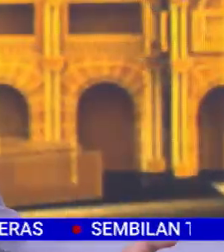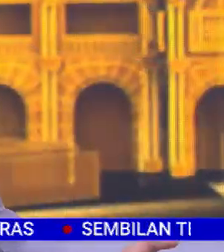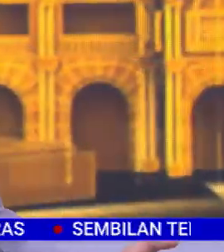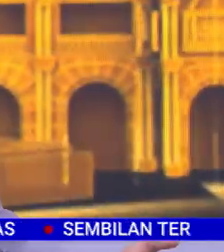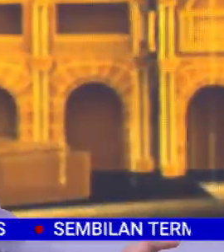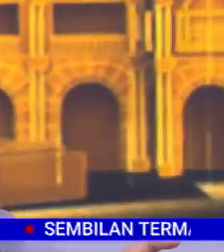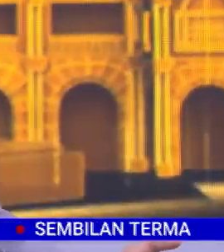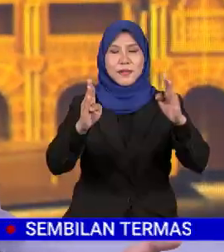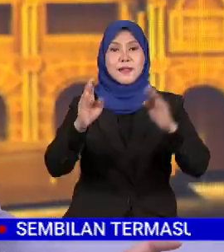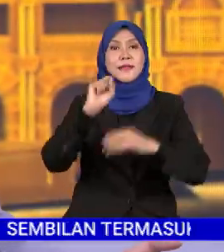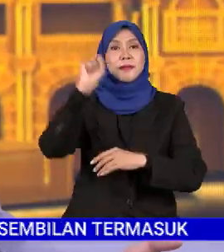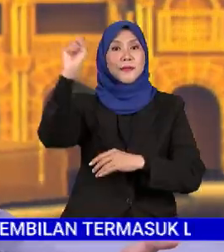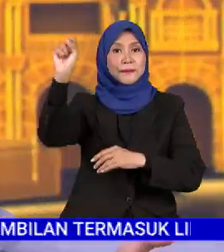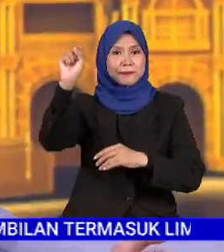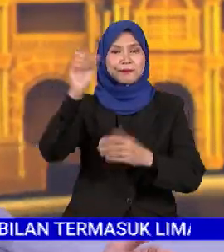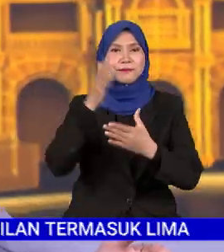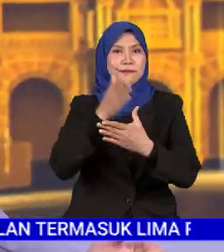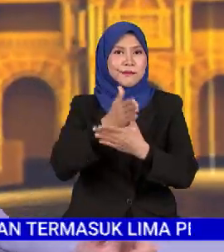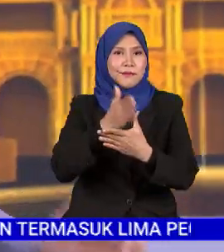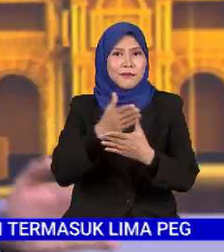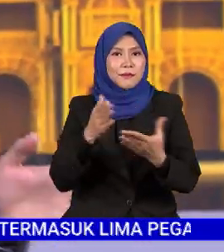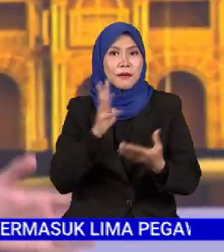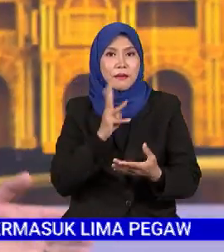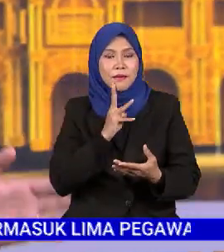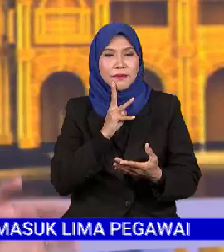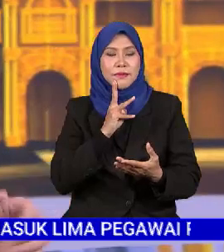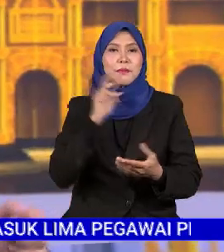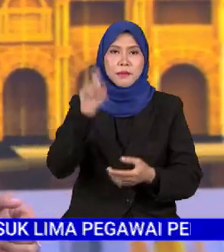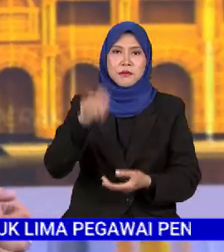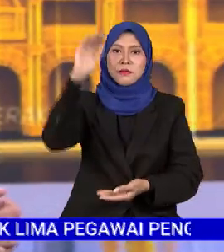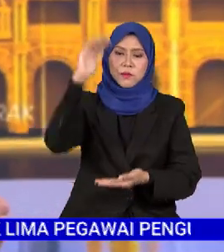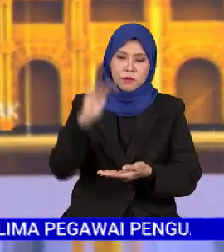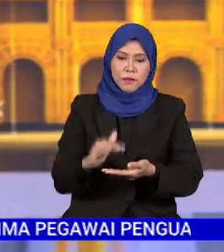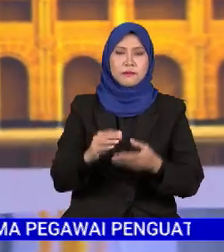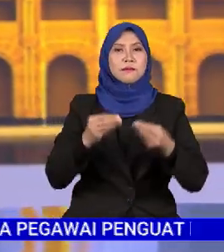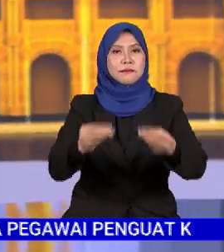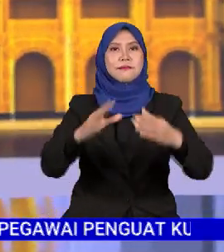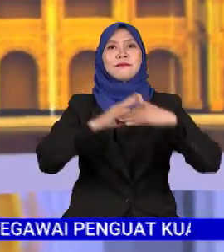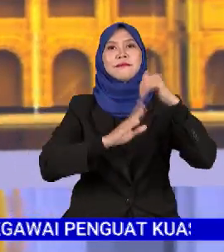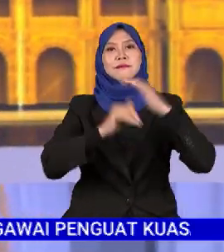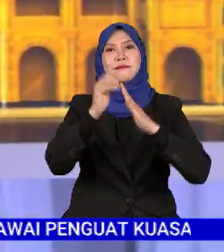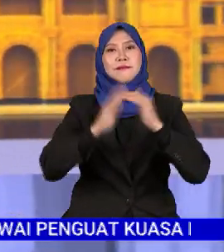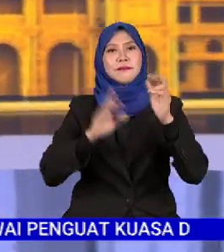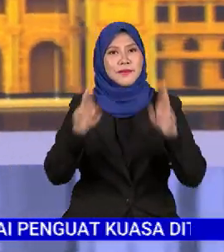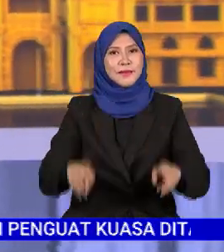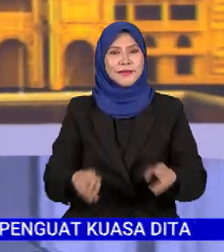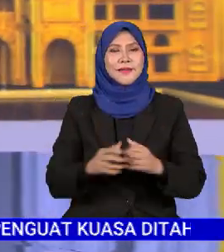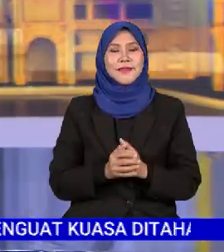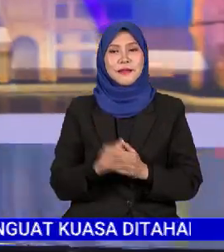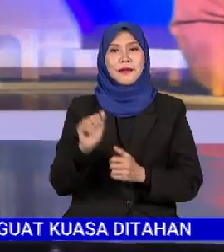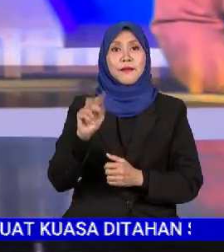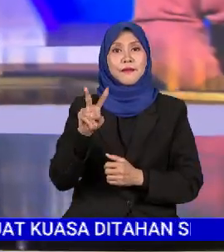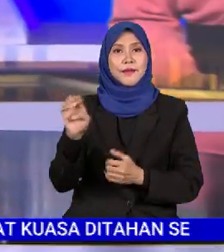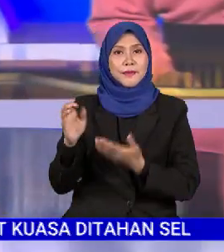Antara fokus negeri di bawah bayu, gangguan bekalan air perlu dikurangkan demi keselesaan rakyat. Terus saja bersama Inisia Daulus di